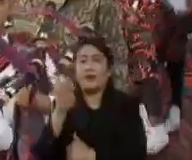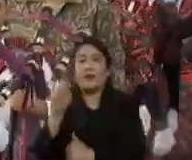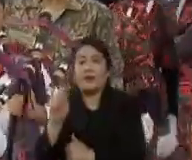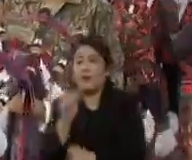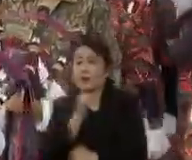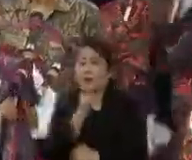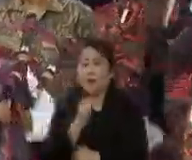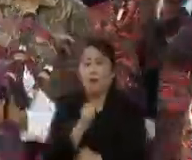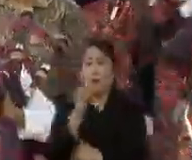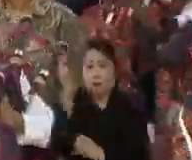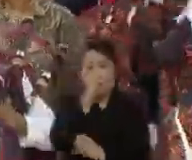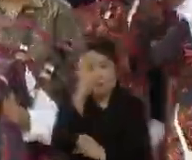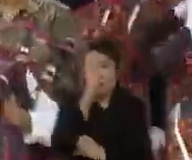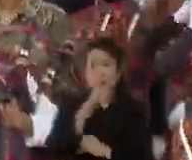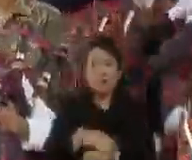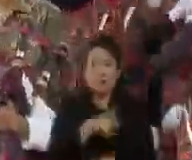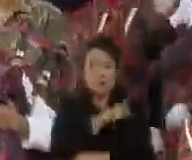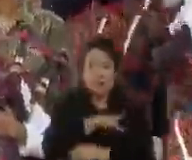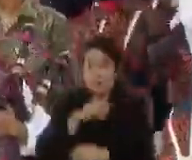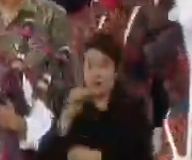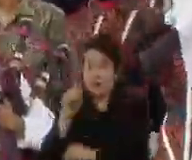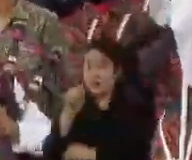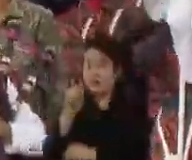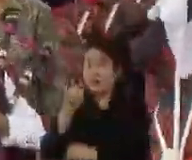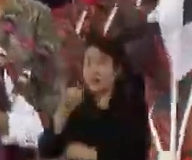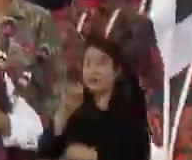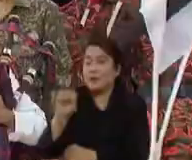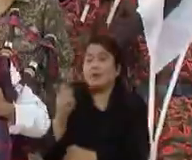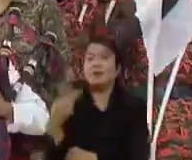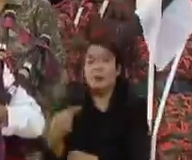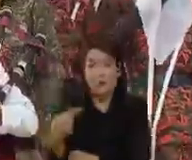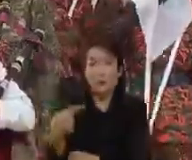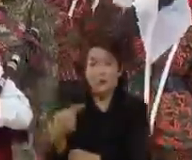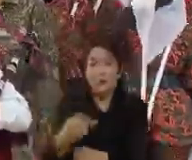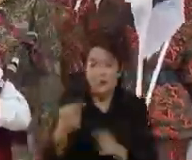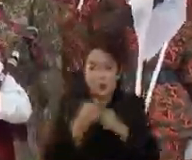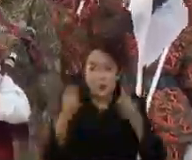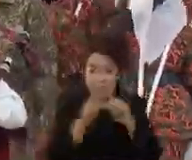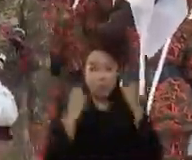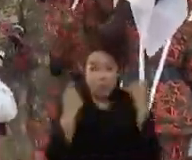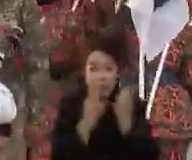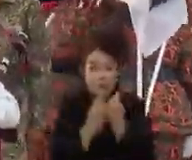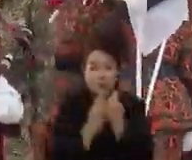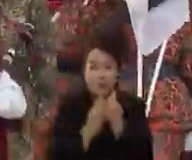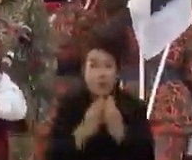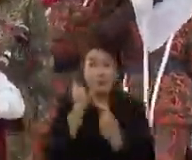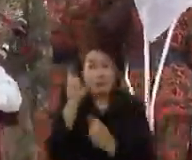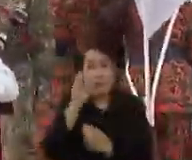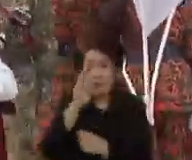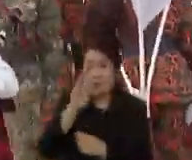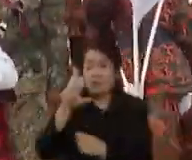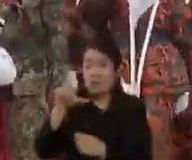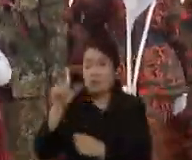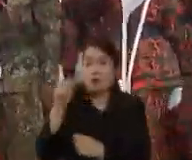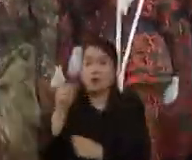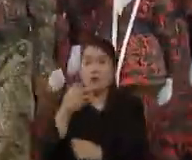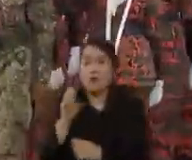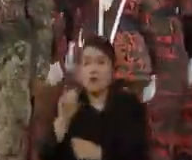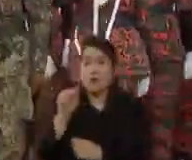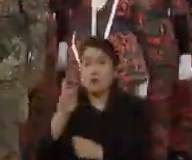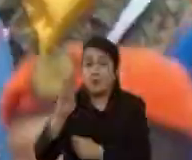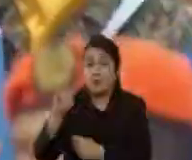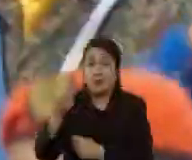Bukan Kerajaan diketuai Muhammad Danish Aiman bin Samsudin dari pasukan Bulan Sabit Merah Malaysia dari